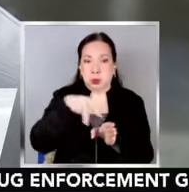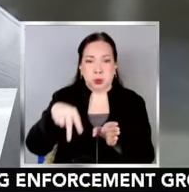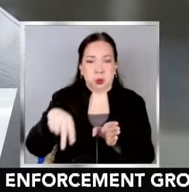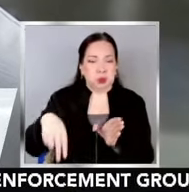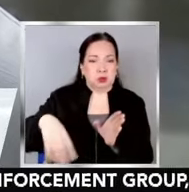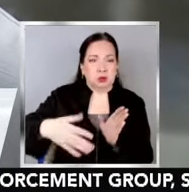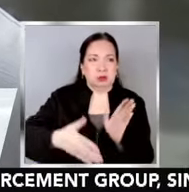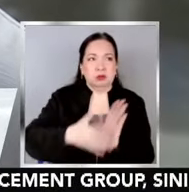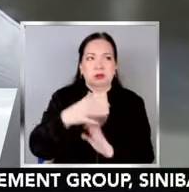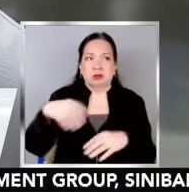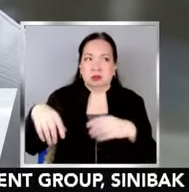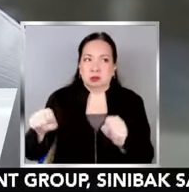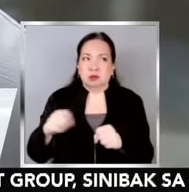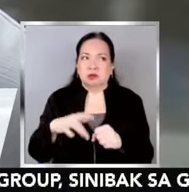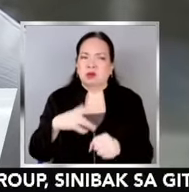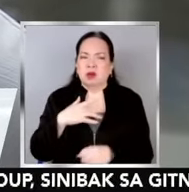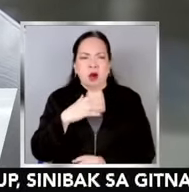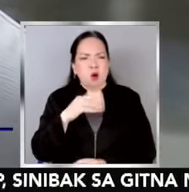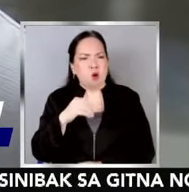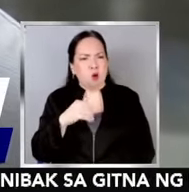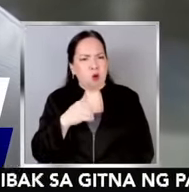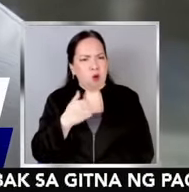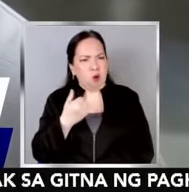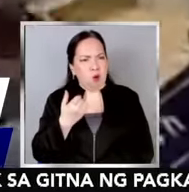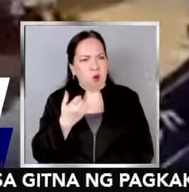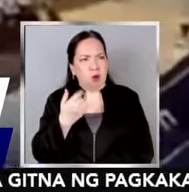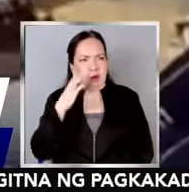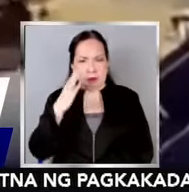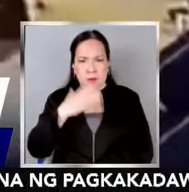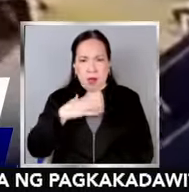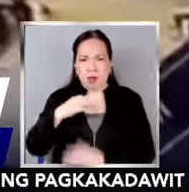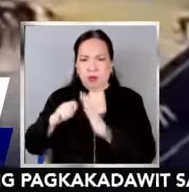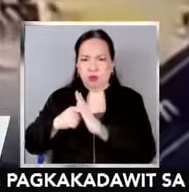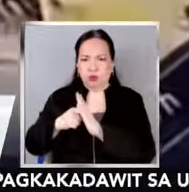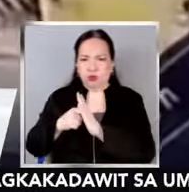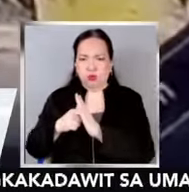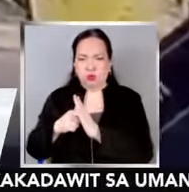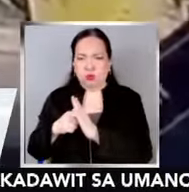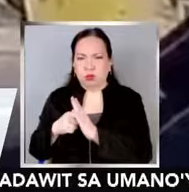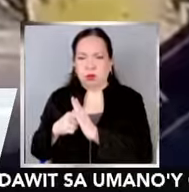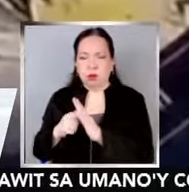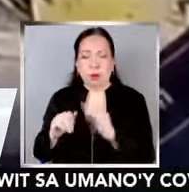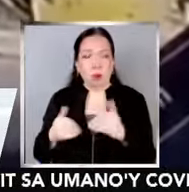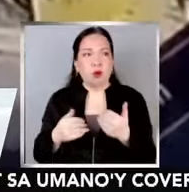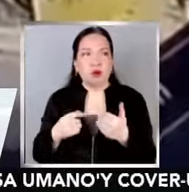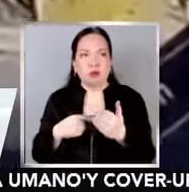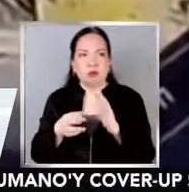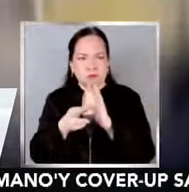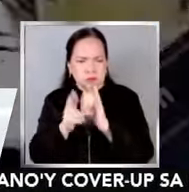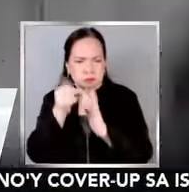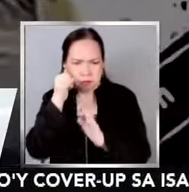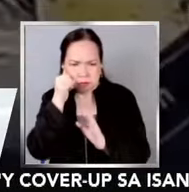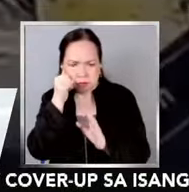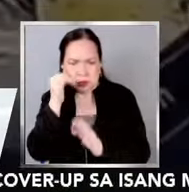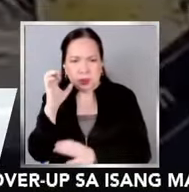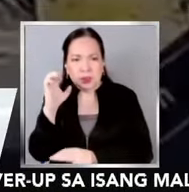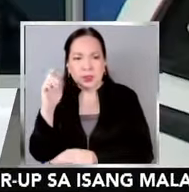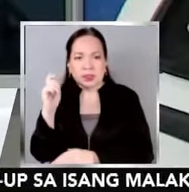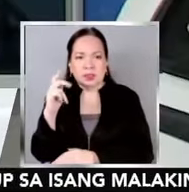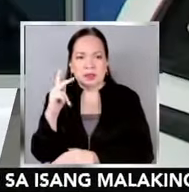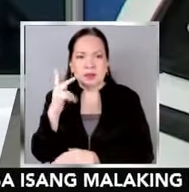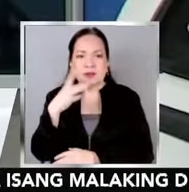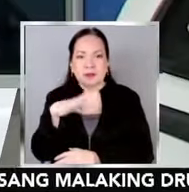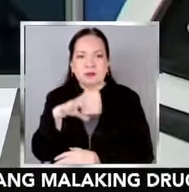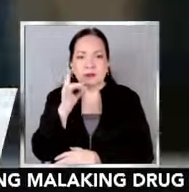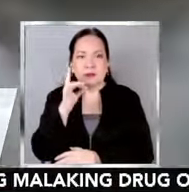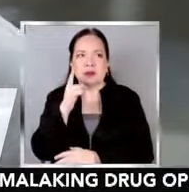eh. Kaya nagtaka ako na bakit ganun. Eh, nasa akin naman yung dalawang susi. Paulit-ulit na nireview ng biktima ang CCTV video hanggang sa makilala niya